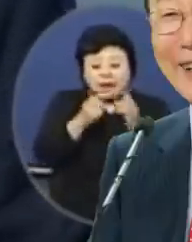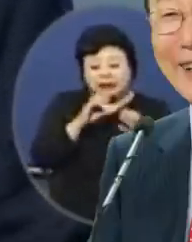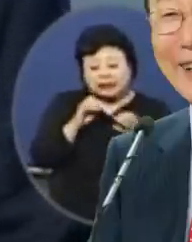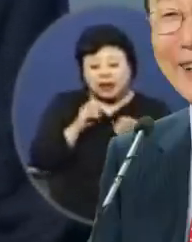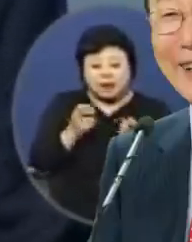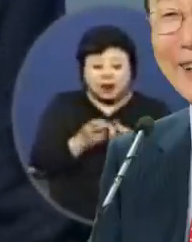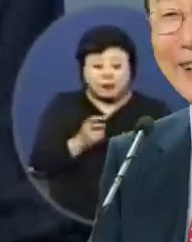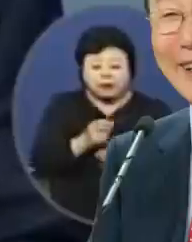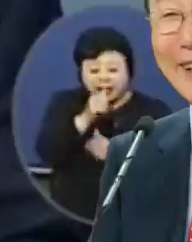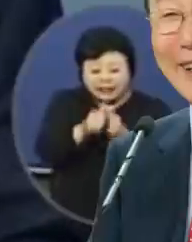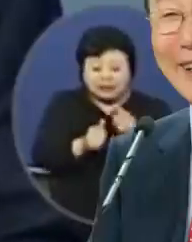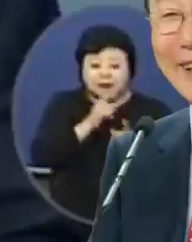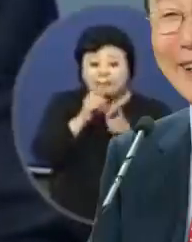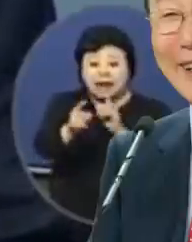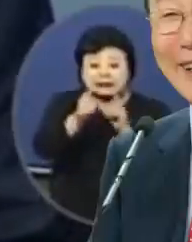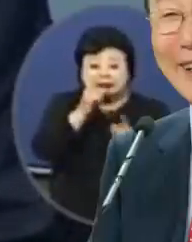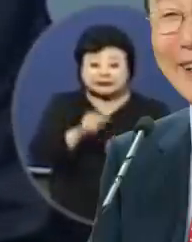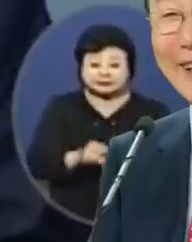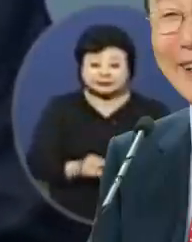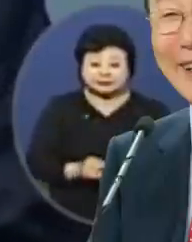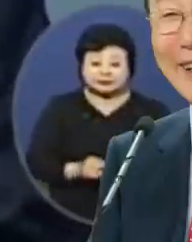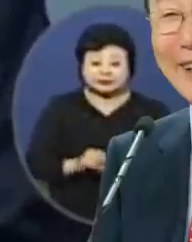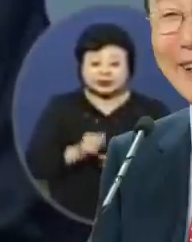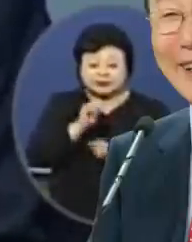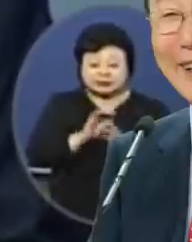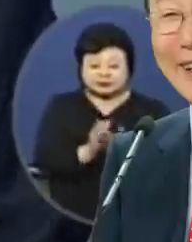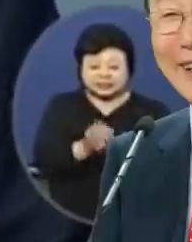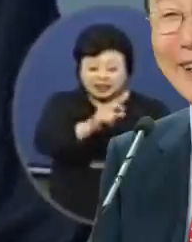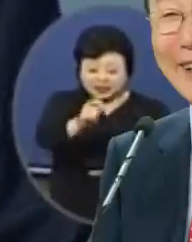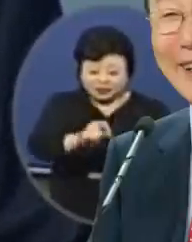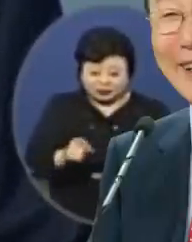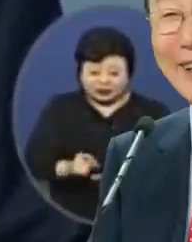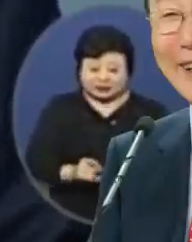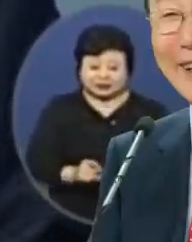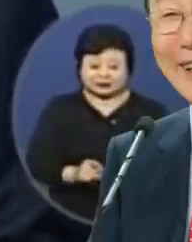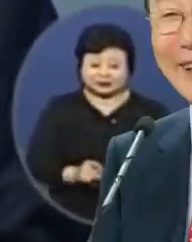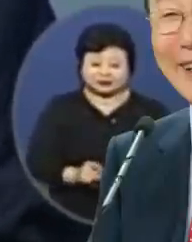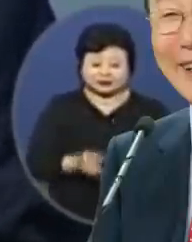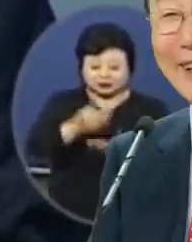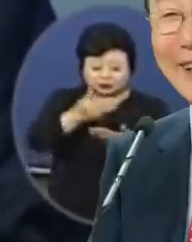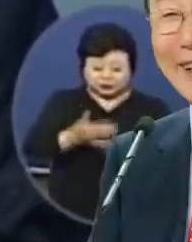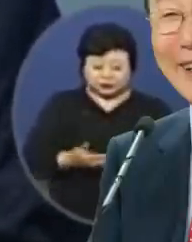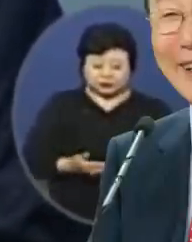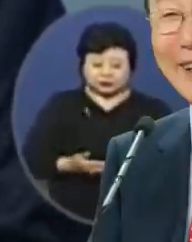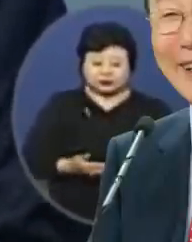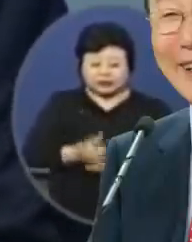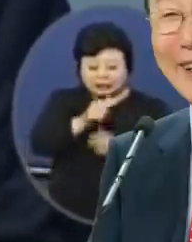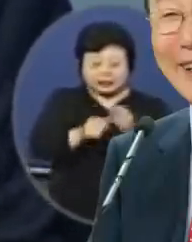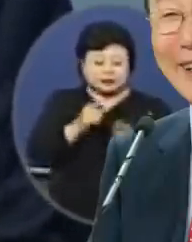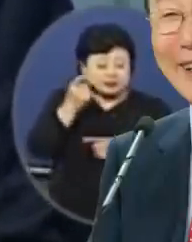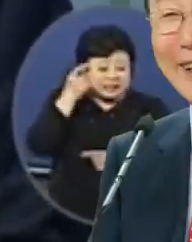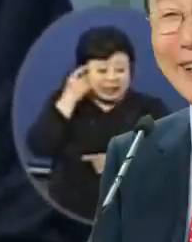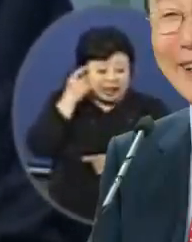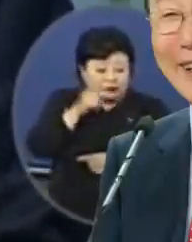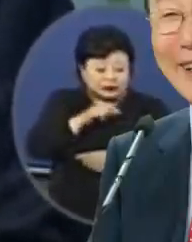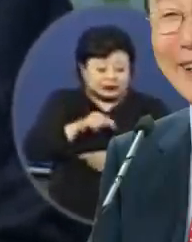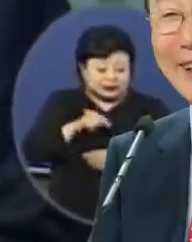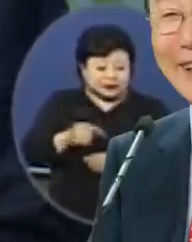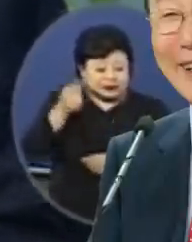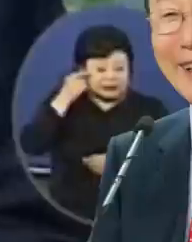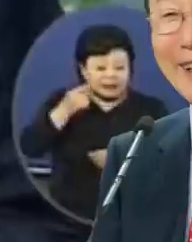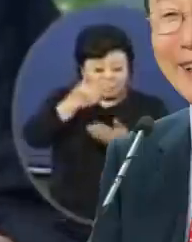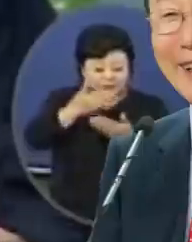대화하느냐? 하나님의 말씀이 성경에 기록되어서 우리에게 주었으므로 하나님의 생각을 우리 생각이